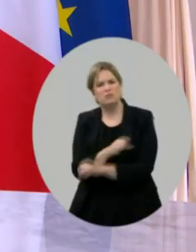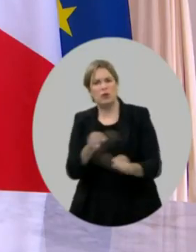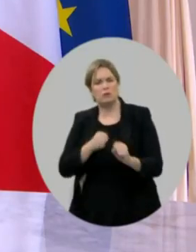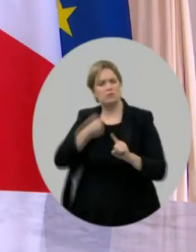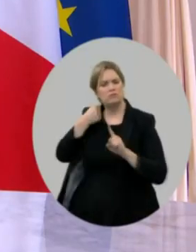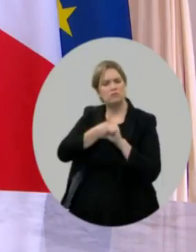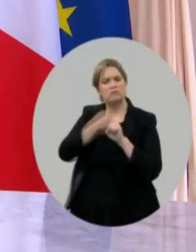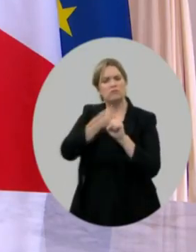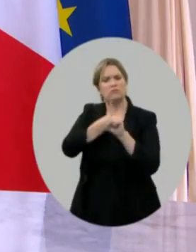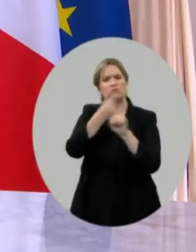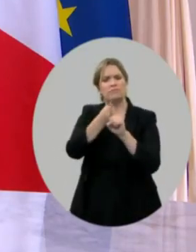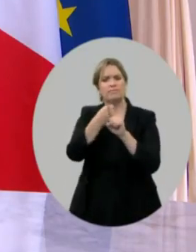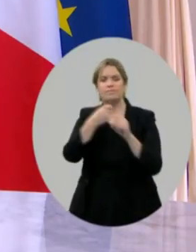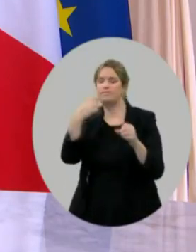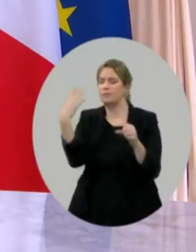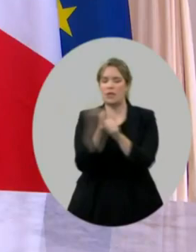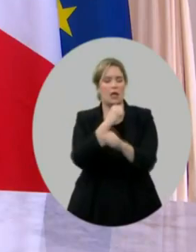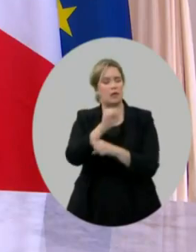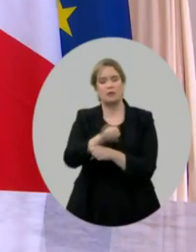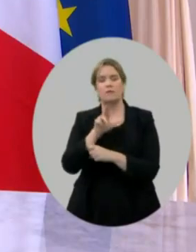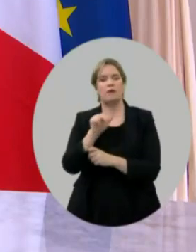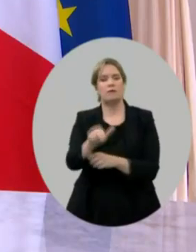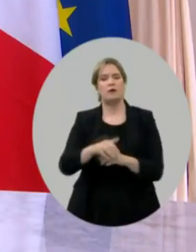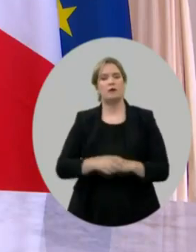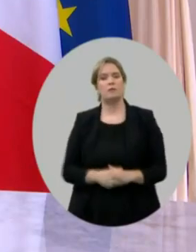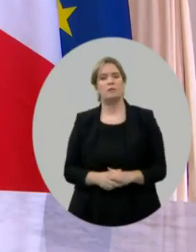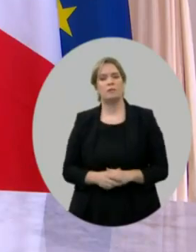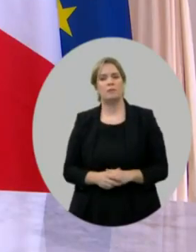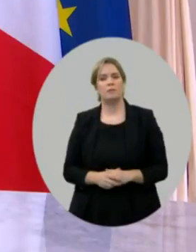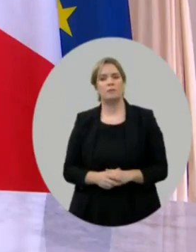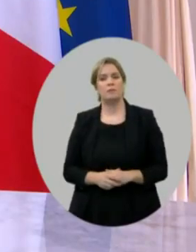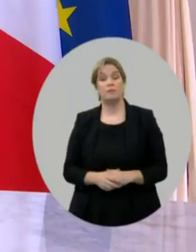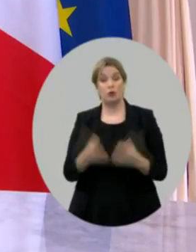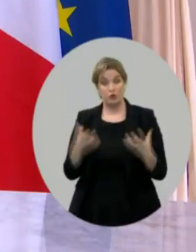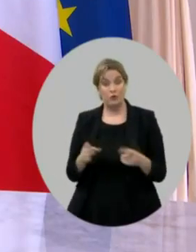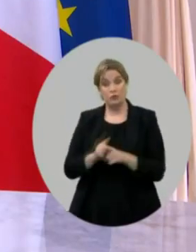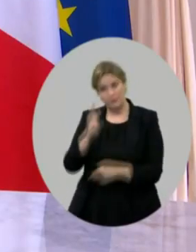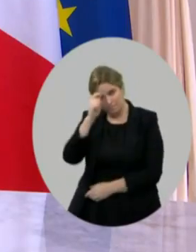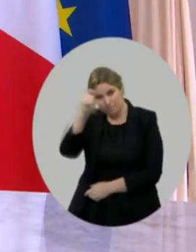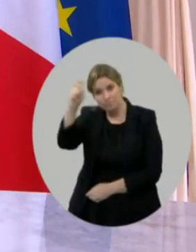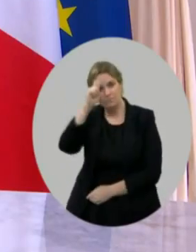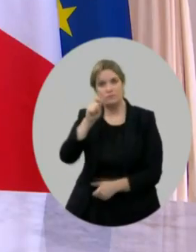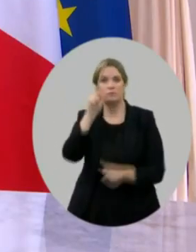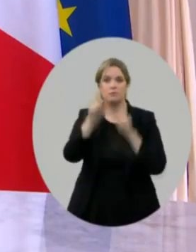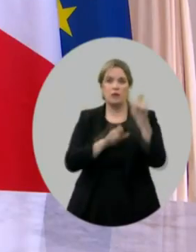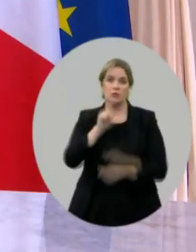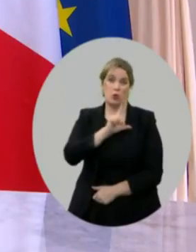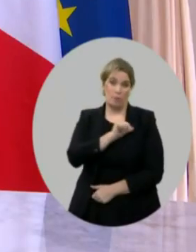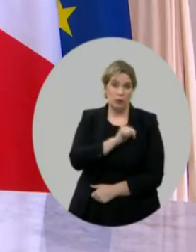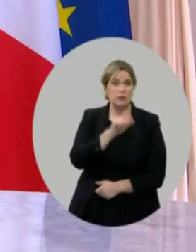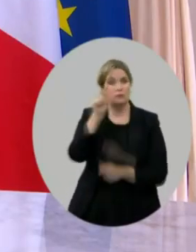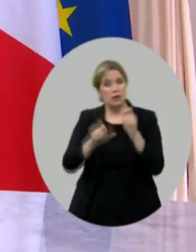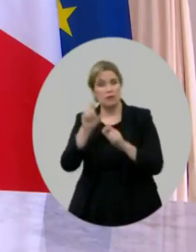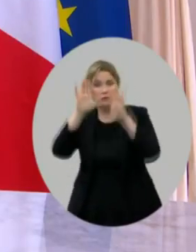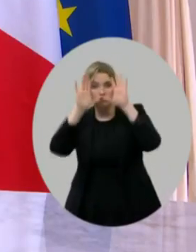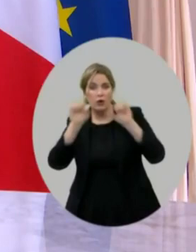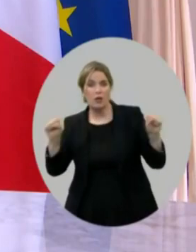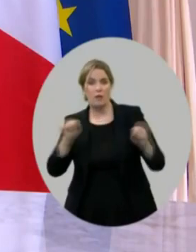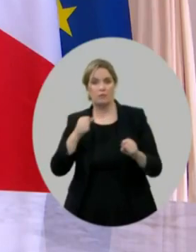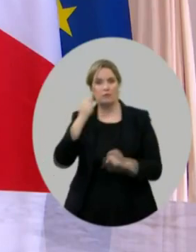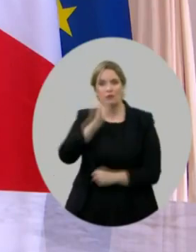le terrorisme. Je veux aussi rendre hommage aux policiers et aux gendarmes qui, chaque jour,